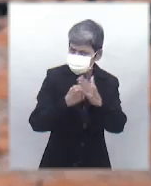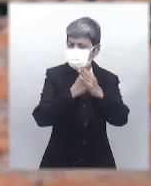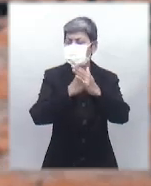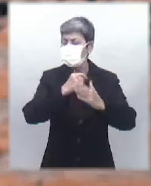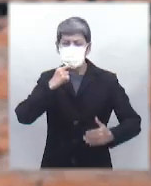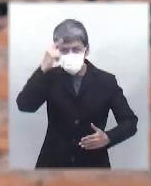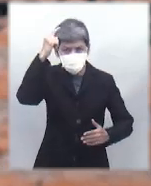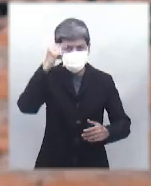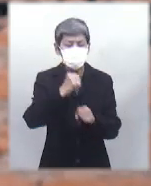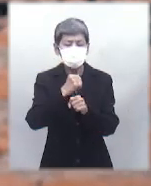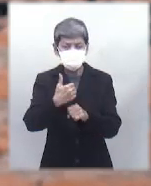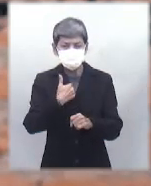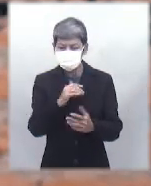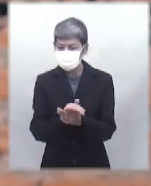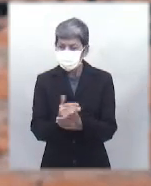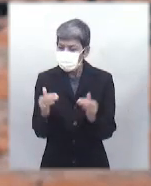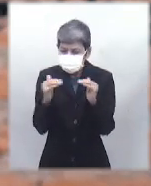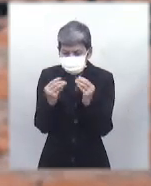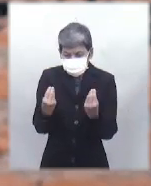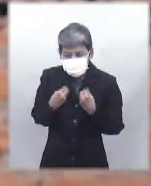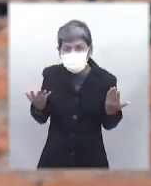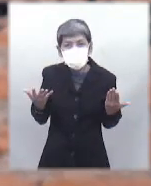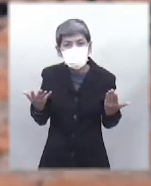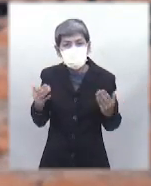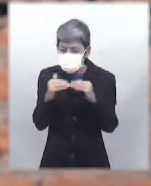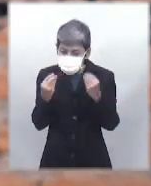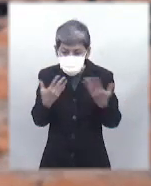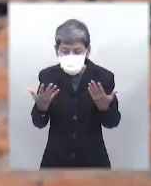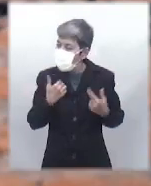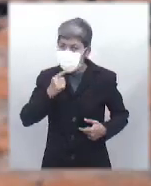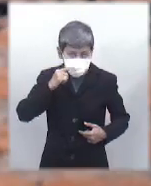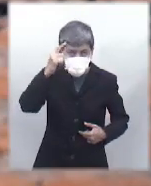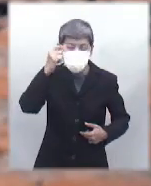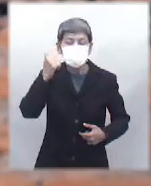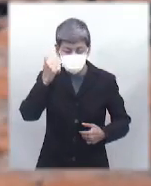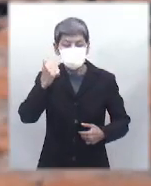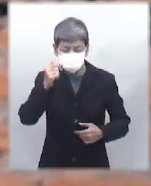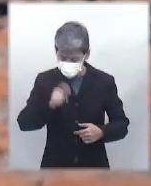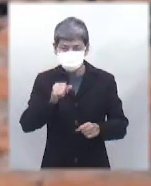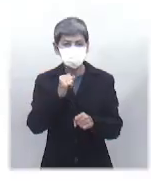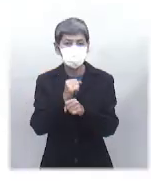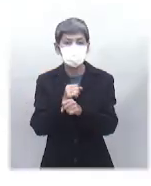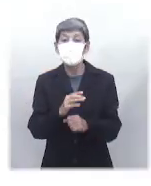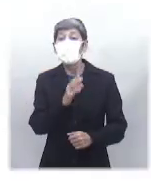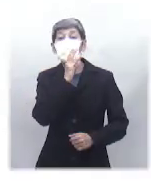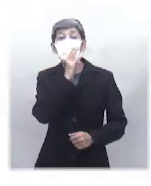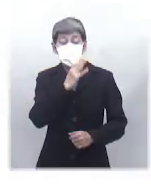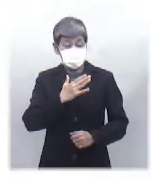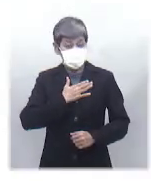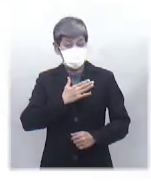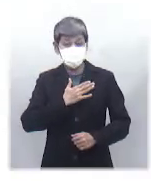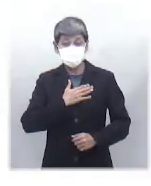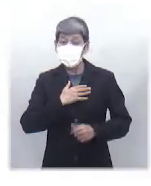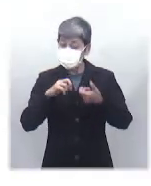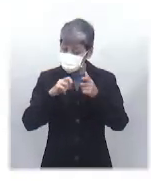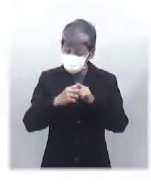สิ่งหนึ่งที่ไม่สามารถที่จะทำตามกระบวนการที่กฎหมายกำหนดอย่างเงี้ยต้องทำถ้าเราตัวเรา